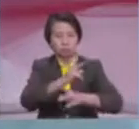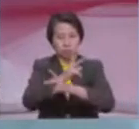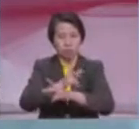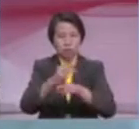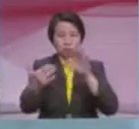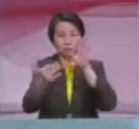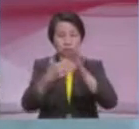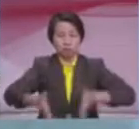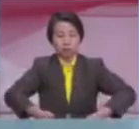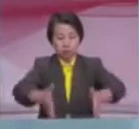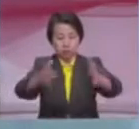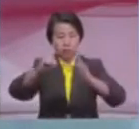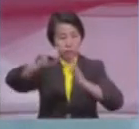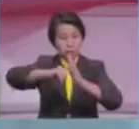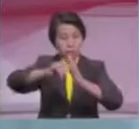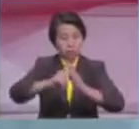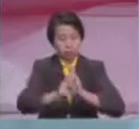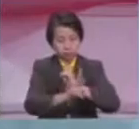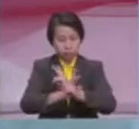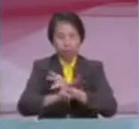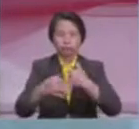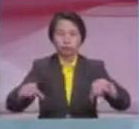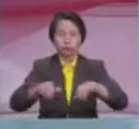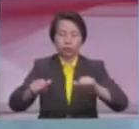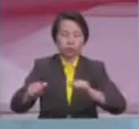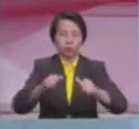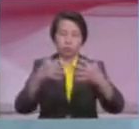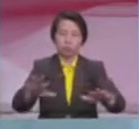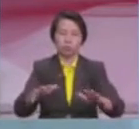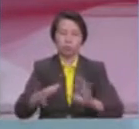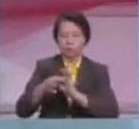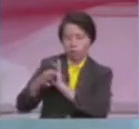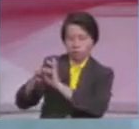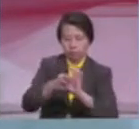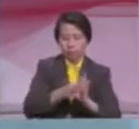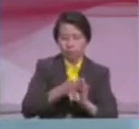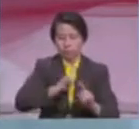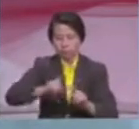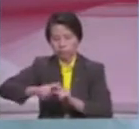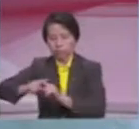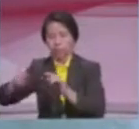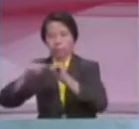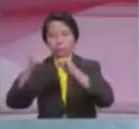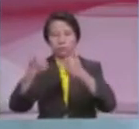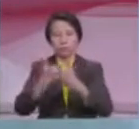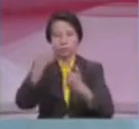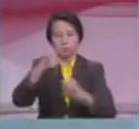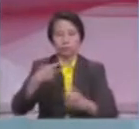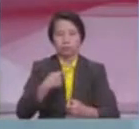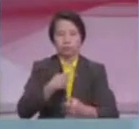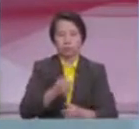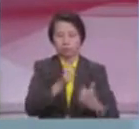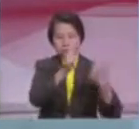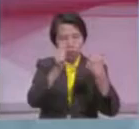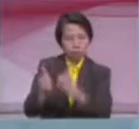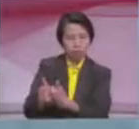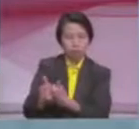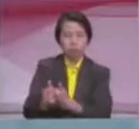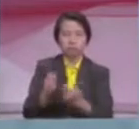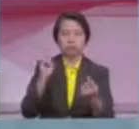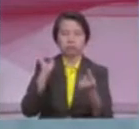sekatan jalan raya. Jadi kita telah menjalankan aktiviti tersebut. Bekerjasama dengan pelbagai agensi untuk kita patuh